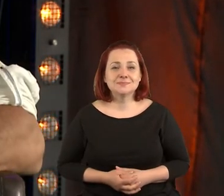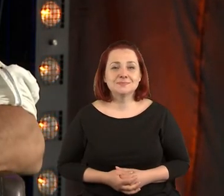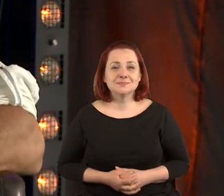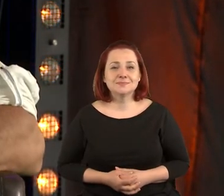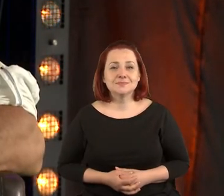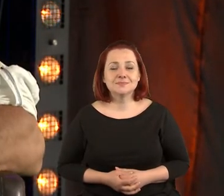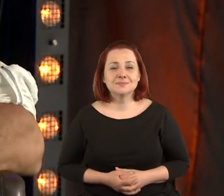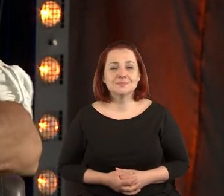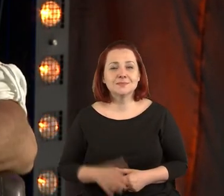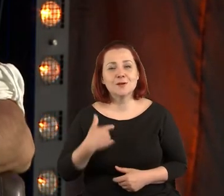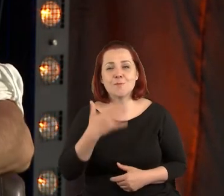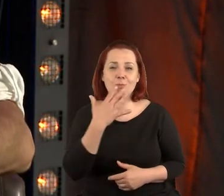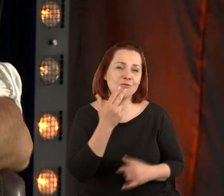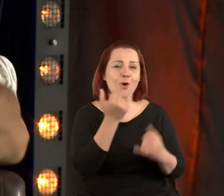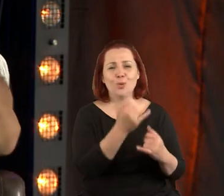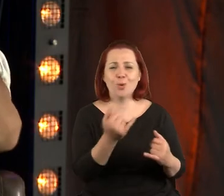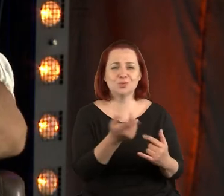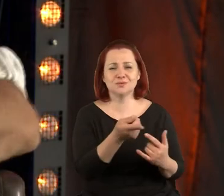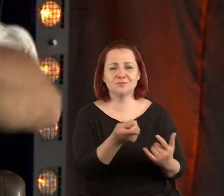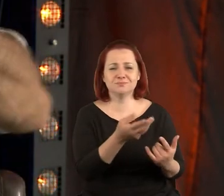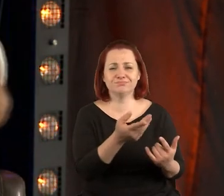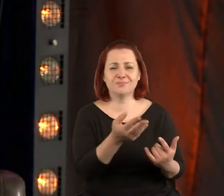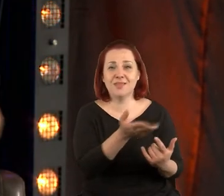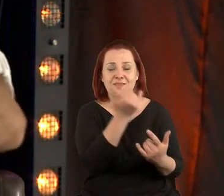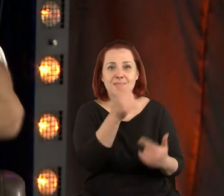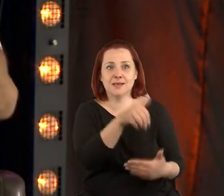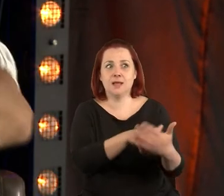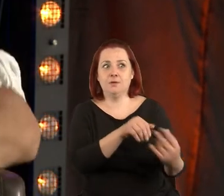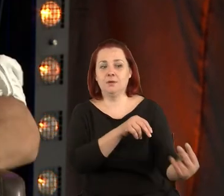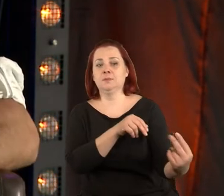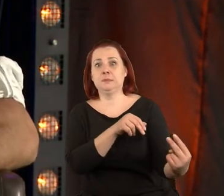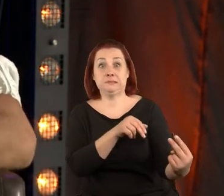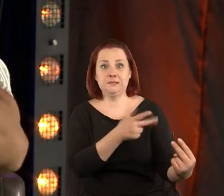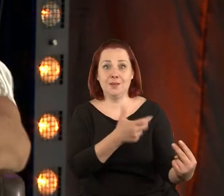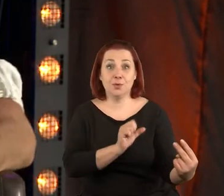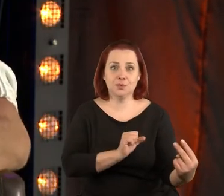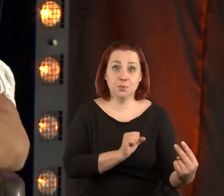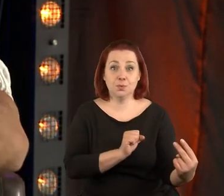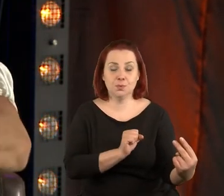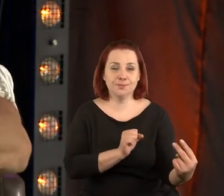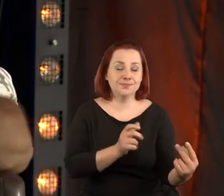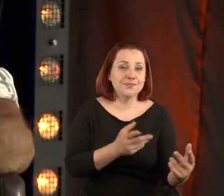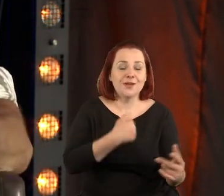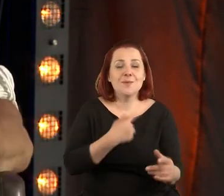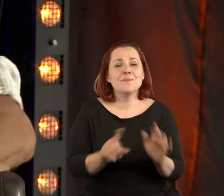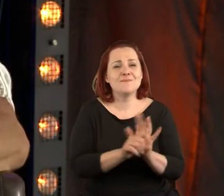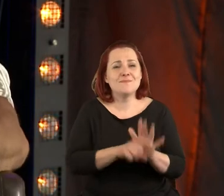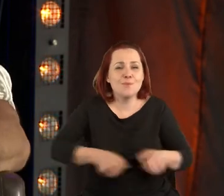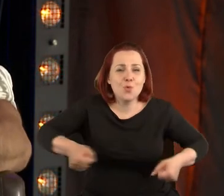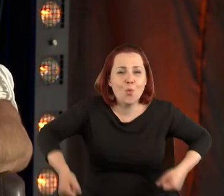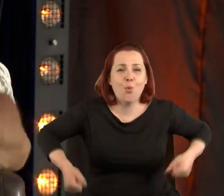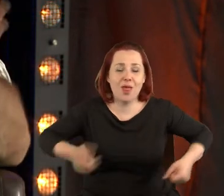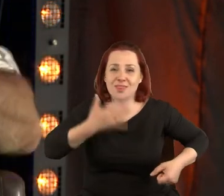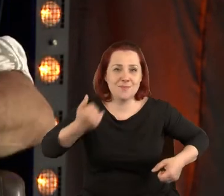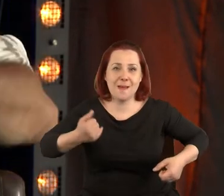różnych, jak tam ludzie się nie wiedzą, jak się zachować w stosunku do osoby niepełnosprawnej. Ja chodziłem jeszcze o kulach, nie miałem